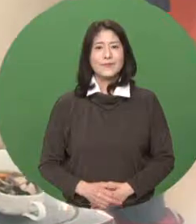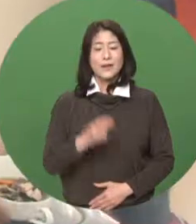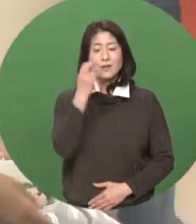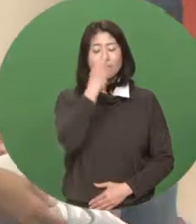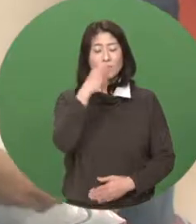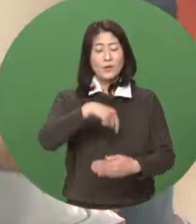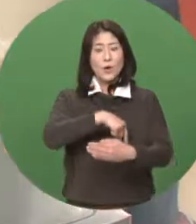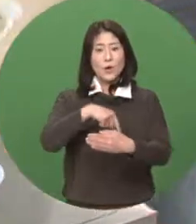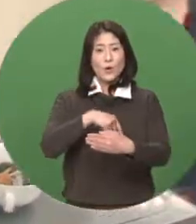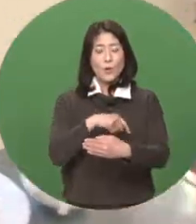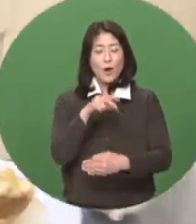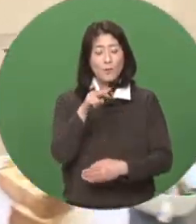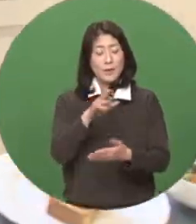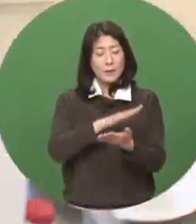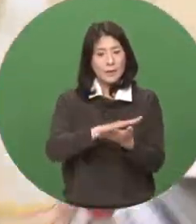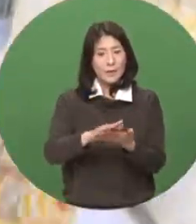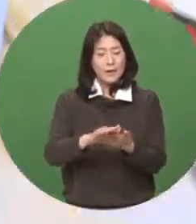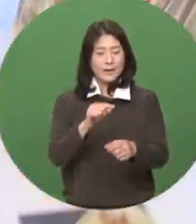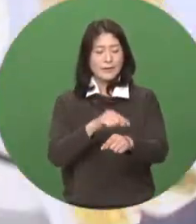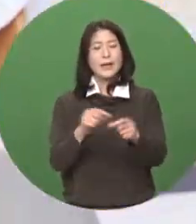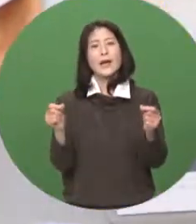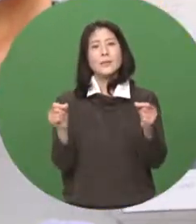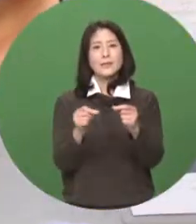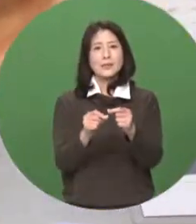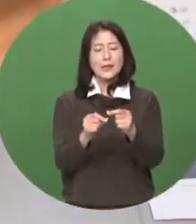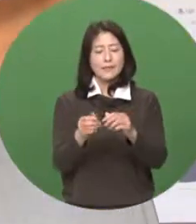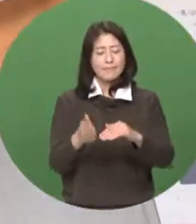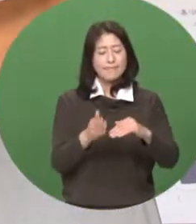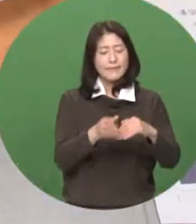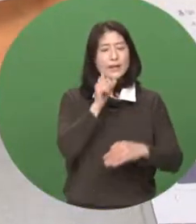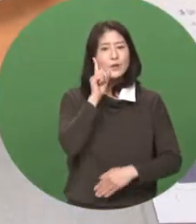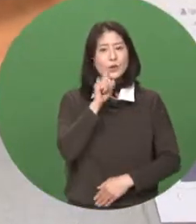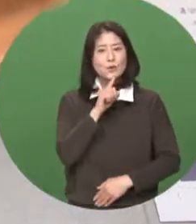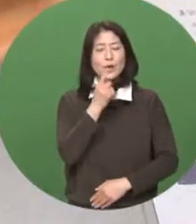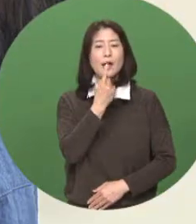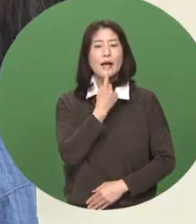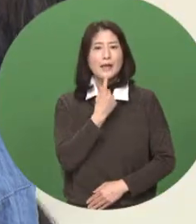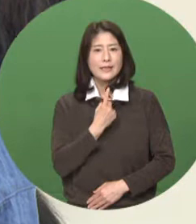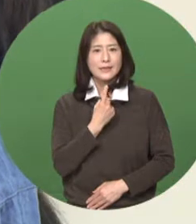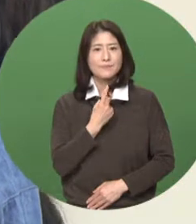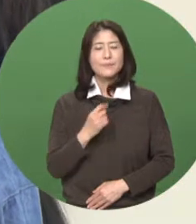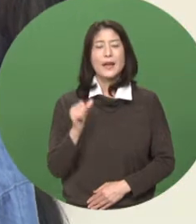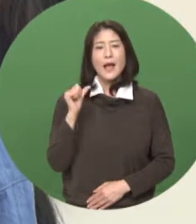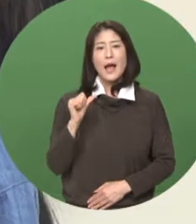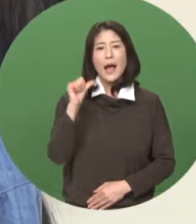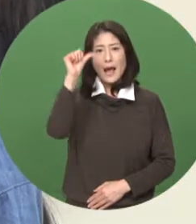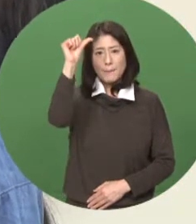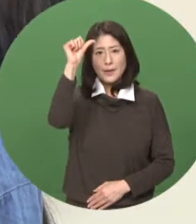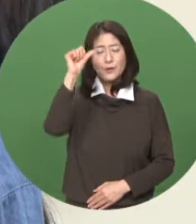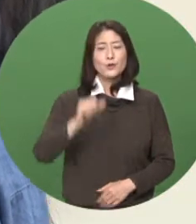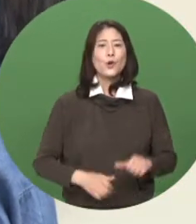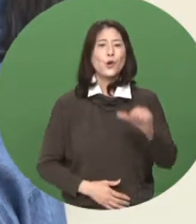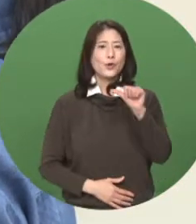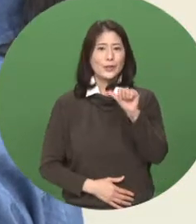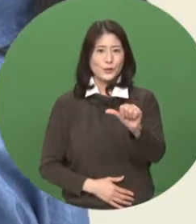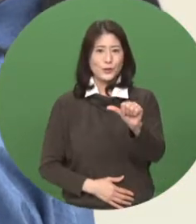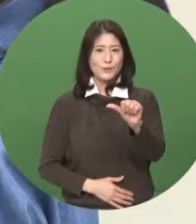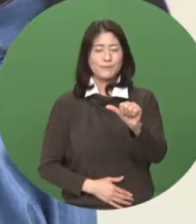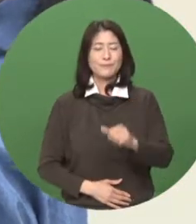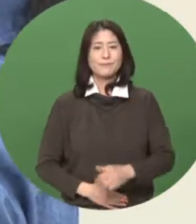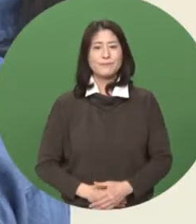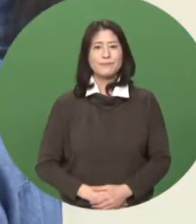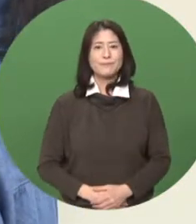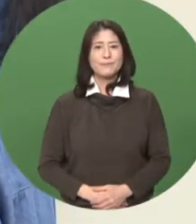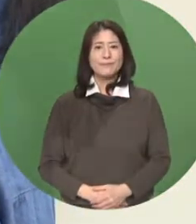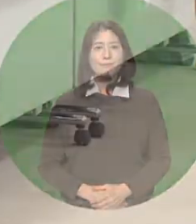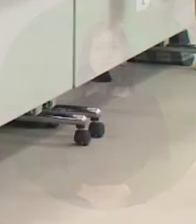審査は見栄え、時間、手際、味、そして審査員へのアピールの5点で